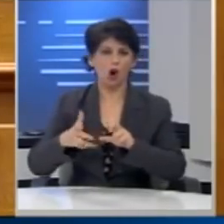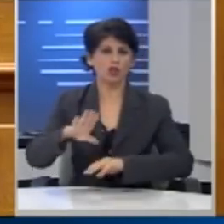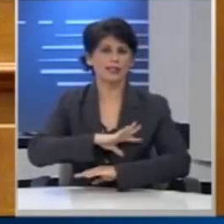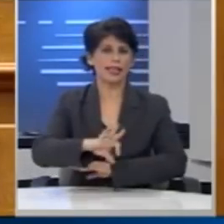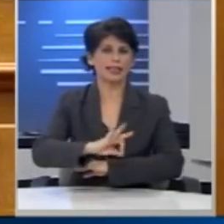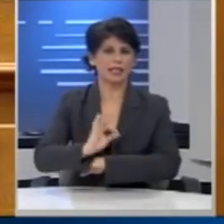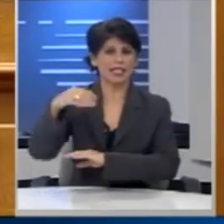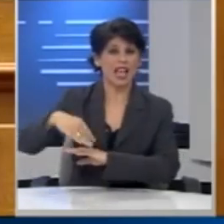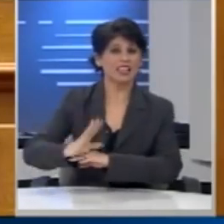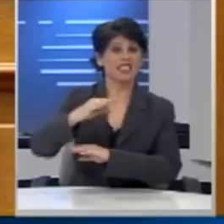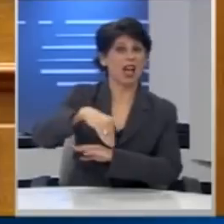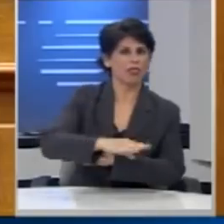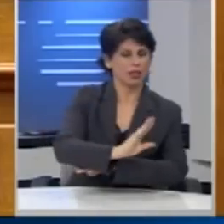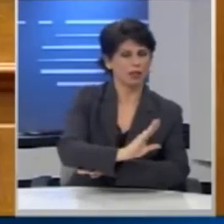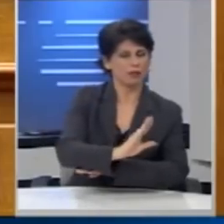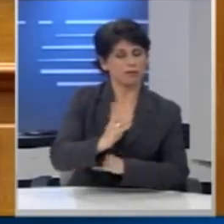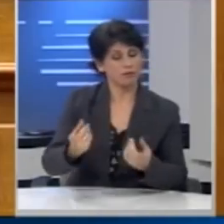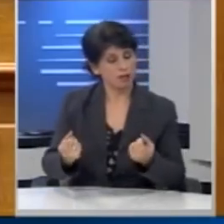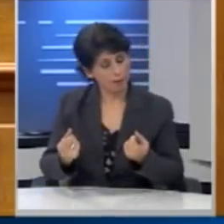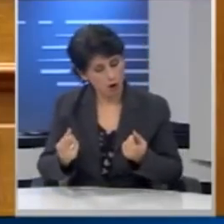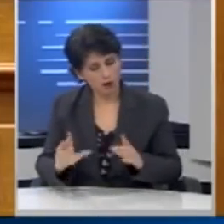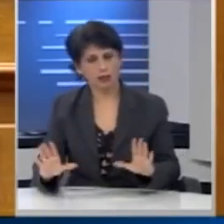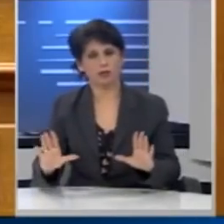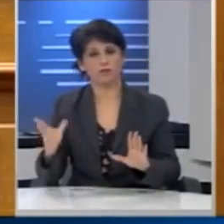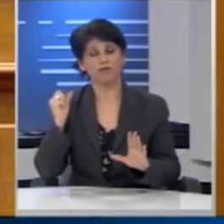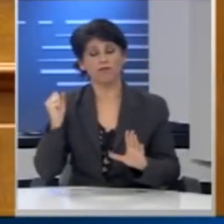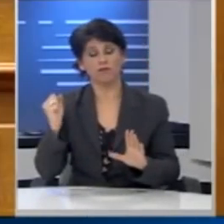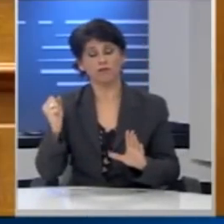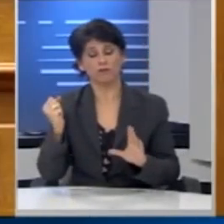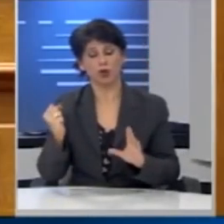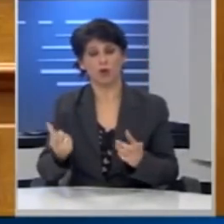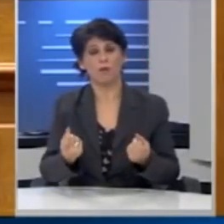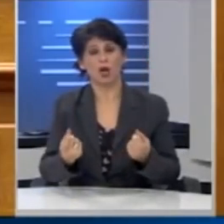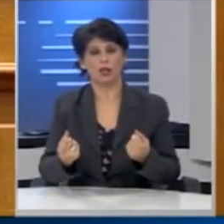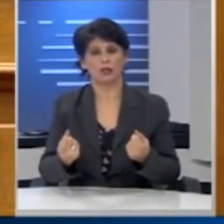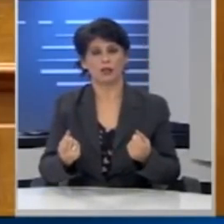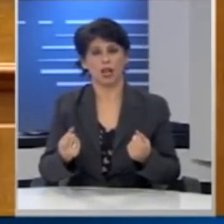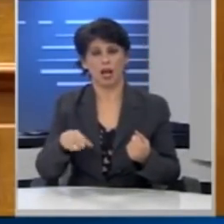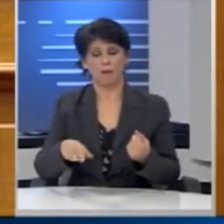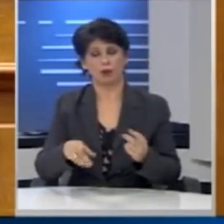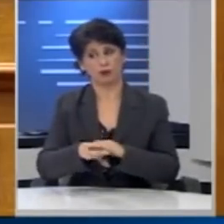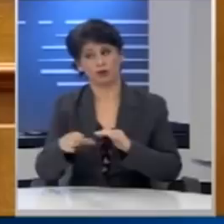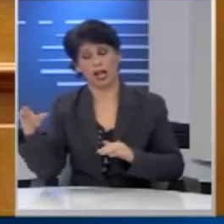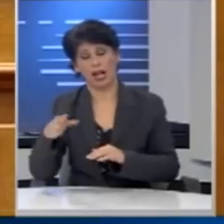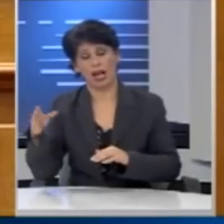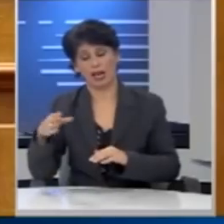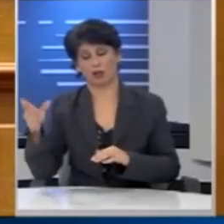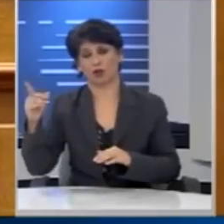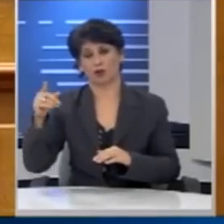αστάθειας, αλλά και προκλήσεων, έντονων προκλήσεων, από τους εξαρατολών γειτονές